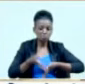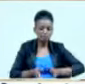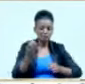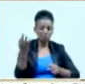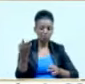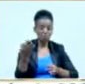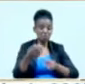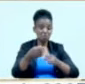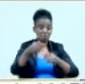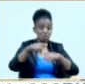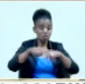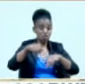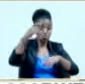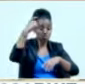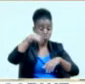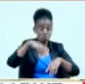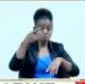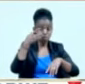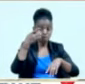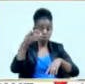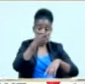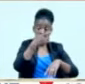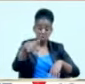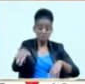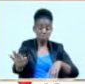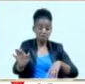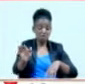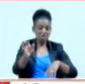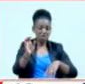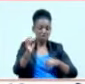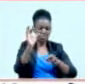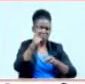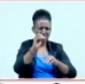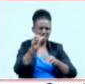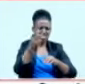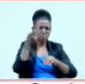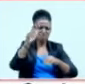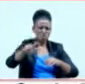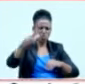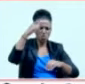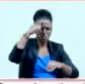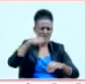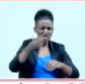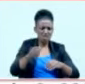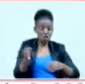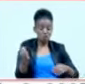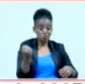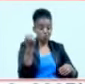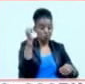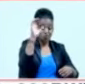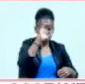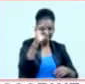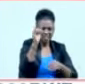n'uko umuntu nyine aba abona atazabura icyo abagaburira. Hari rubanda rugufiye, ndabyuka mbure kujya